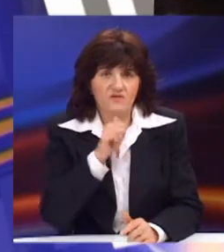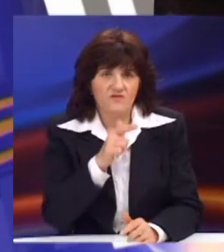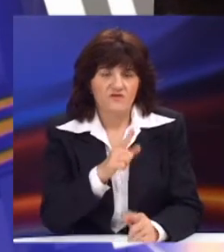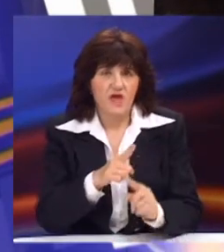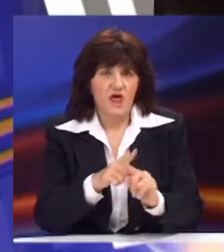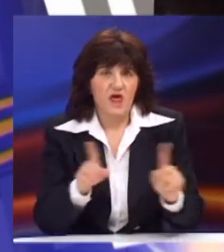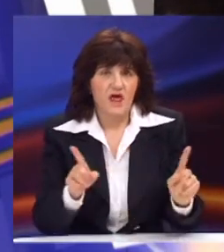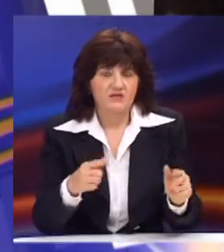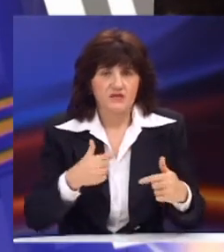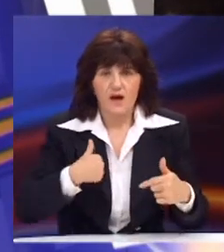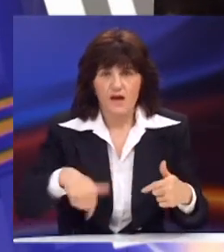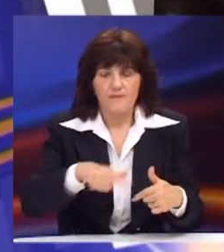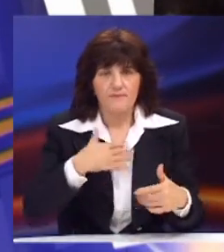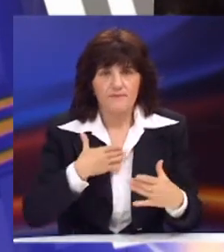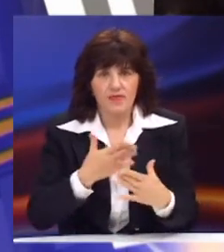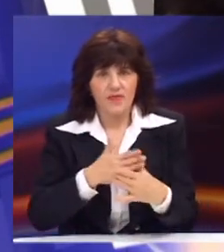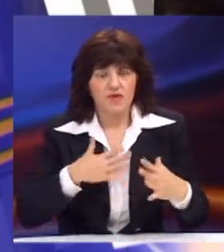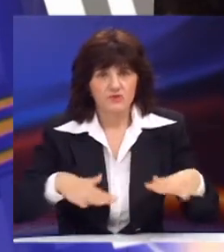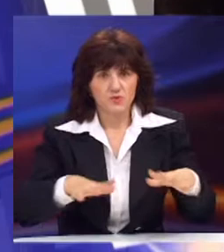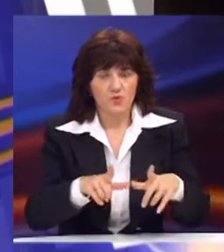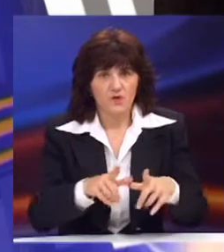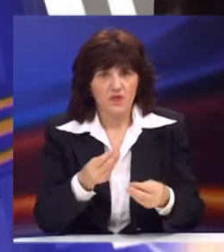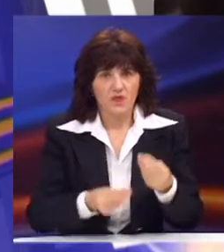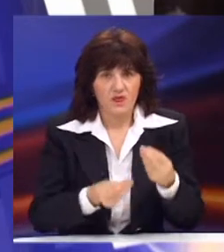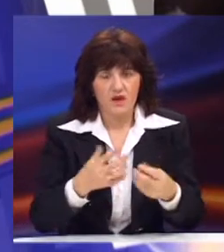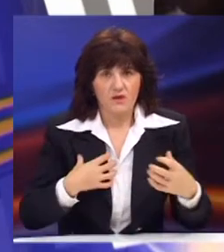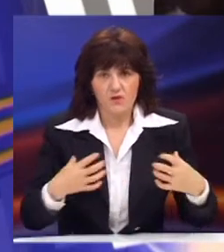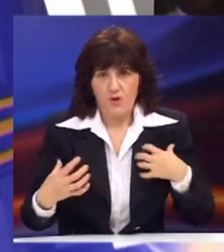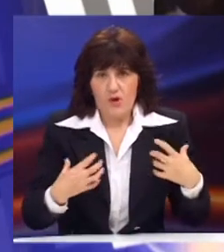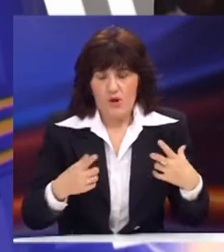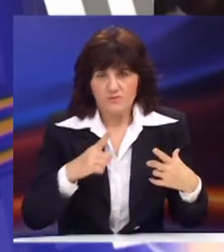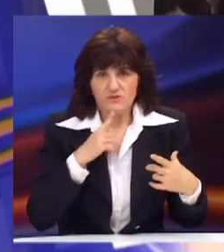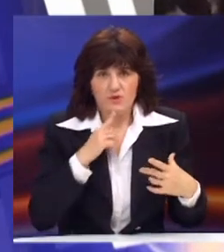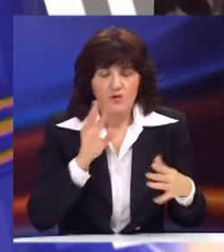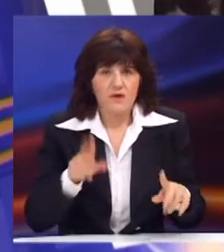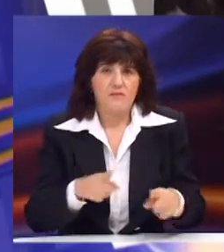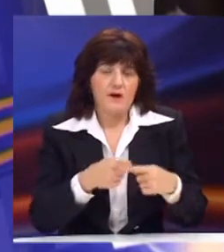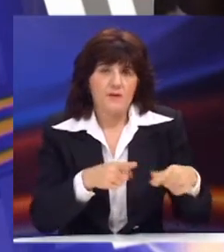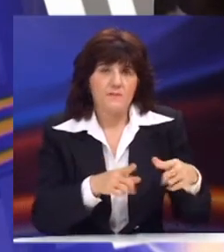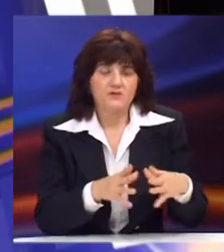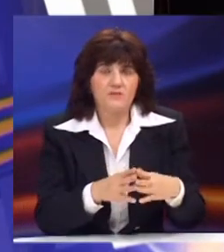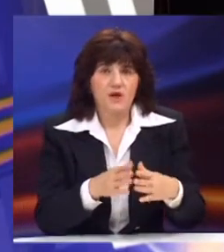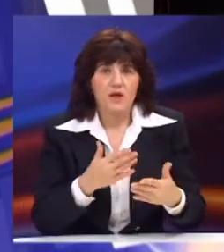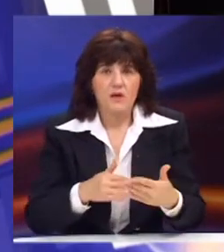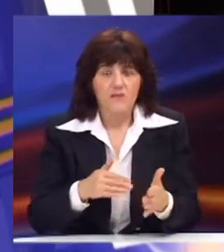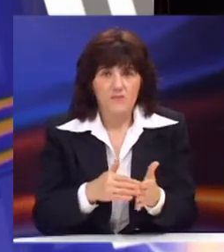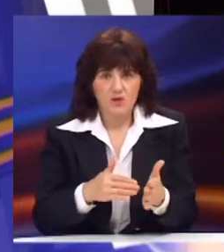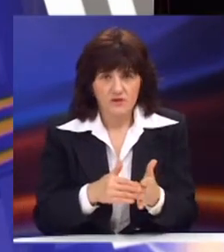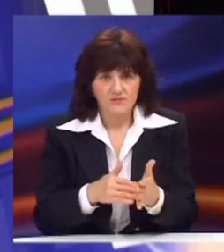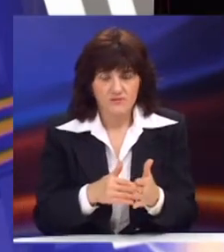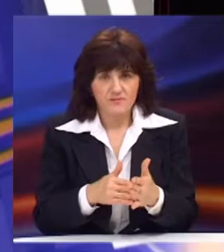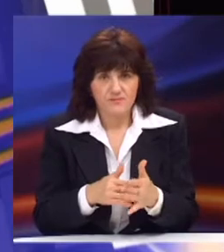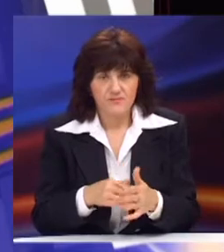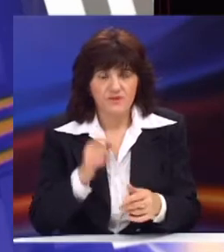baš se nije osjetila ni jednog trenutka razlika između nas kao igrača i njih koji su ljudi sa posebnim potrebama. Ideja je